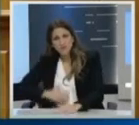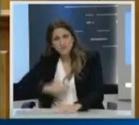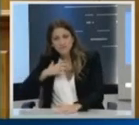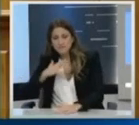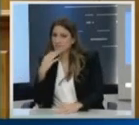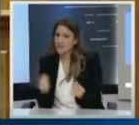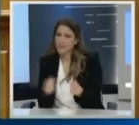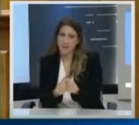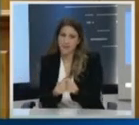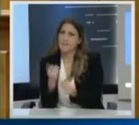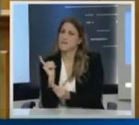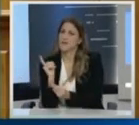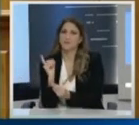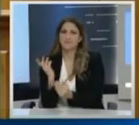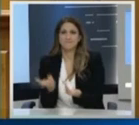κουνάτε το δάχτυλο.